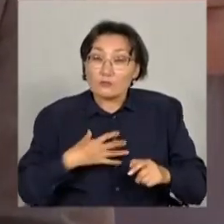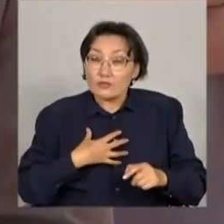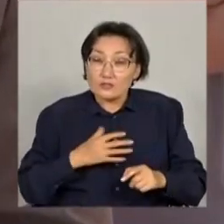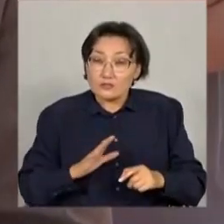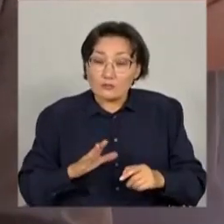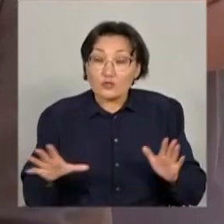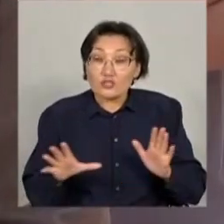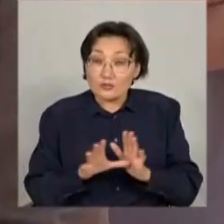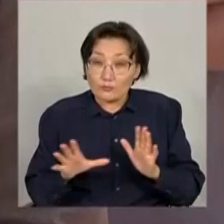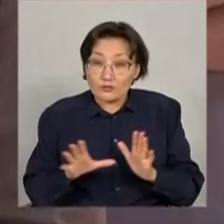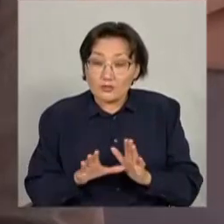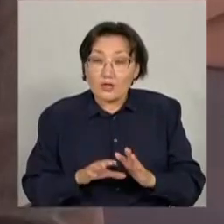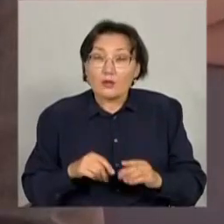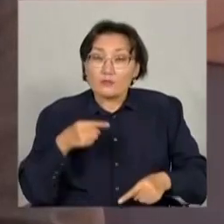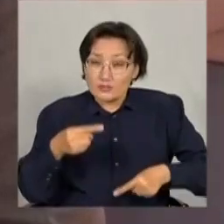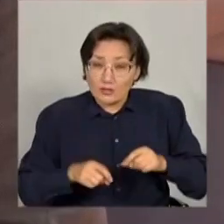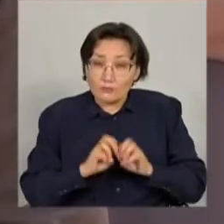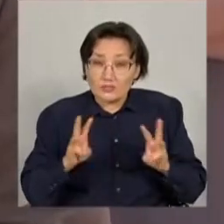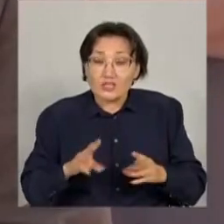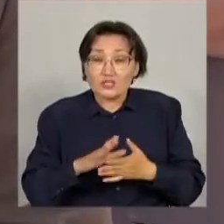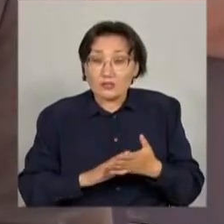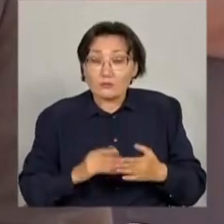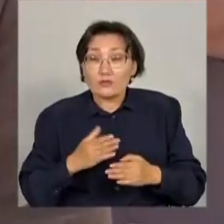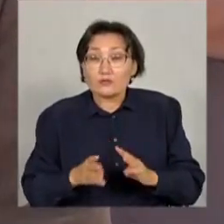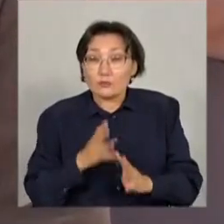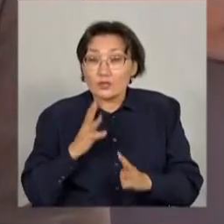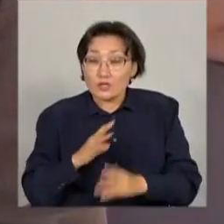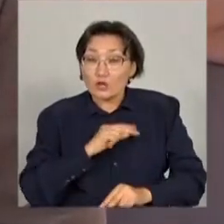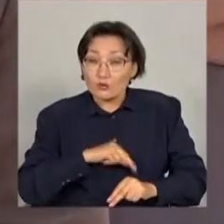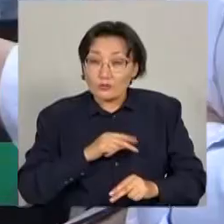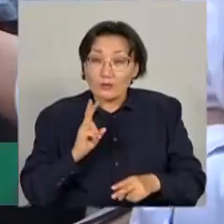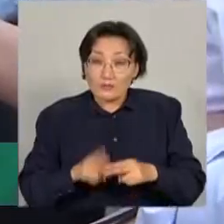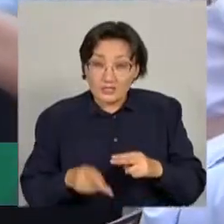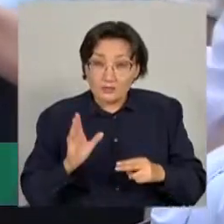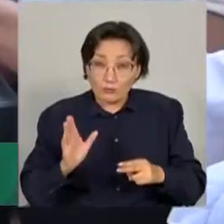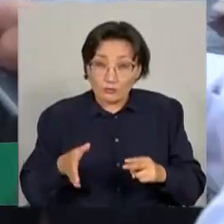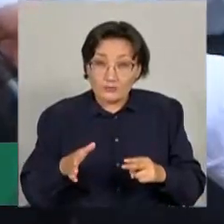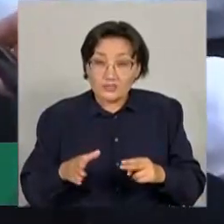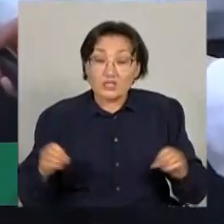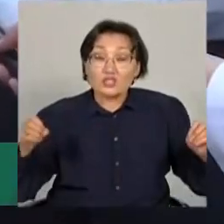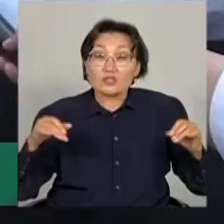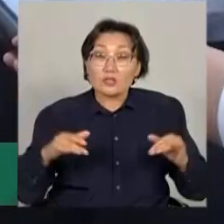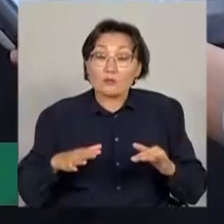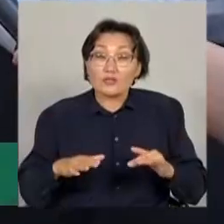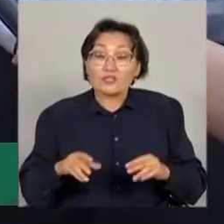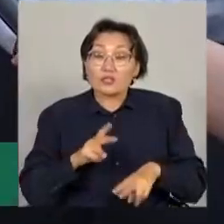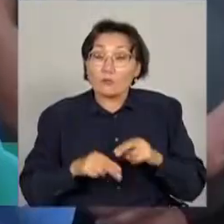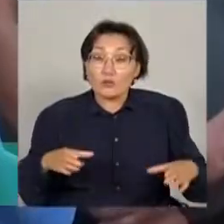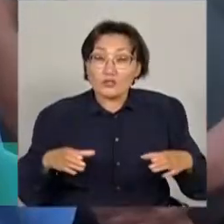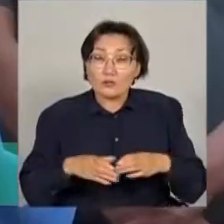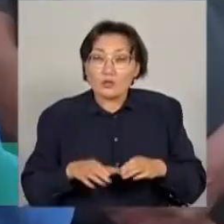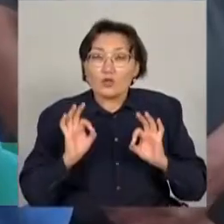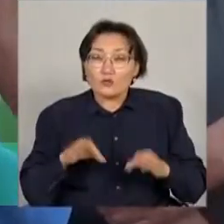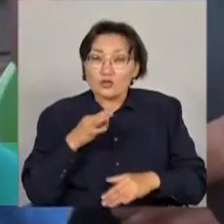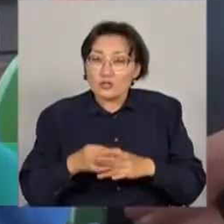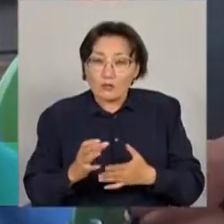болады. Электр энергиясы тоқтаусыз беріледі. Ары қарай кезекпен жұмыстарды бітіреміз. Жиналған жұрт құрылыс компаниясынан тұшымды